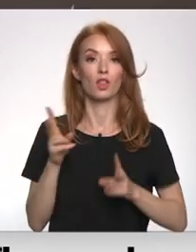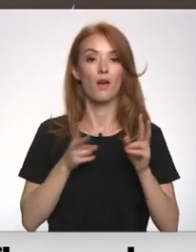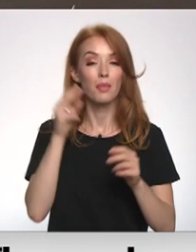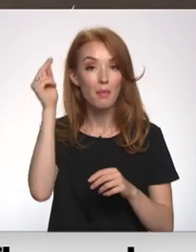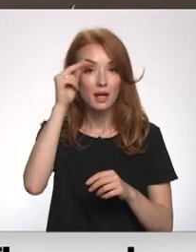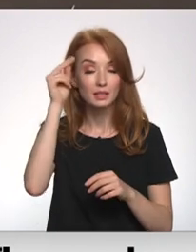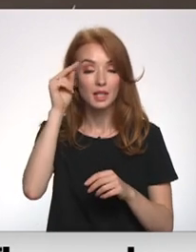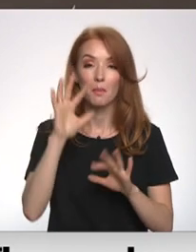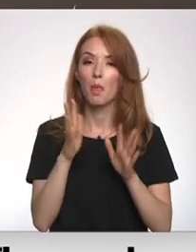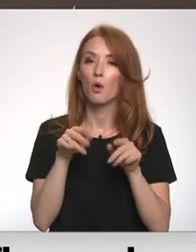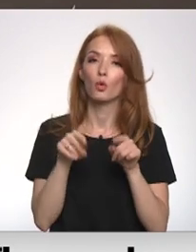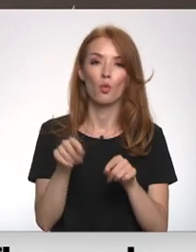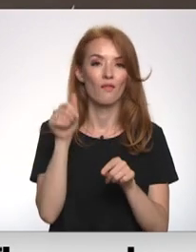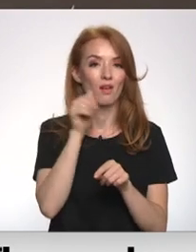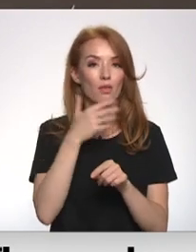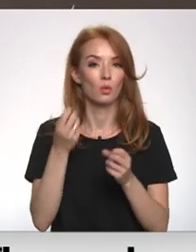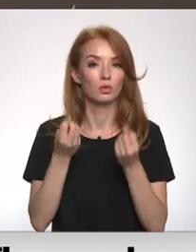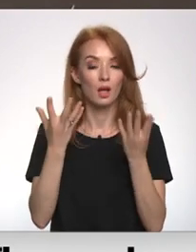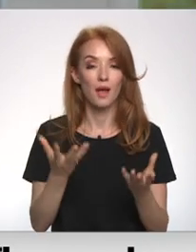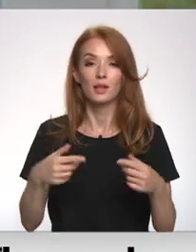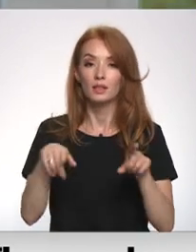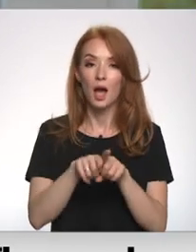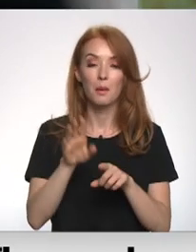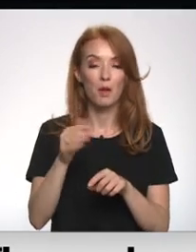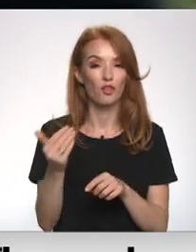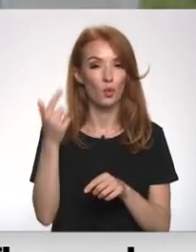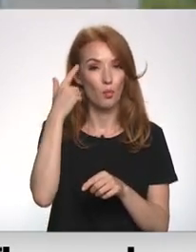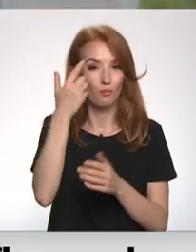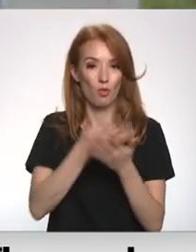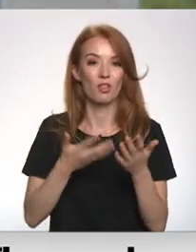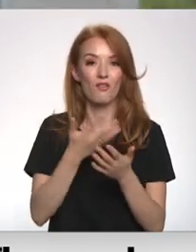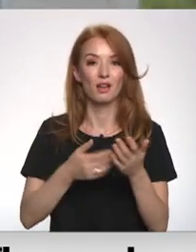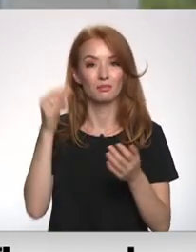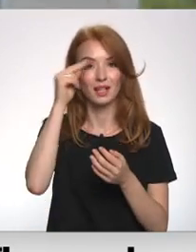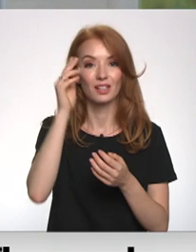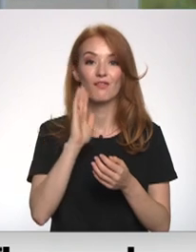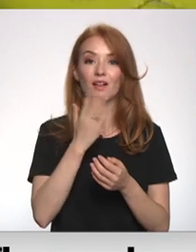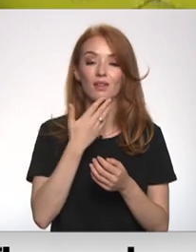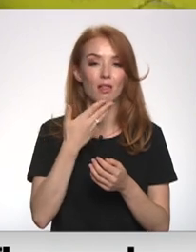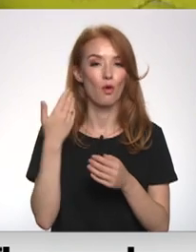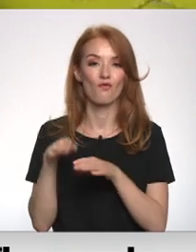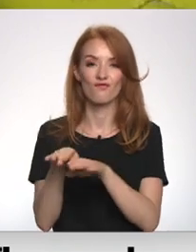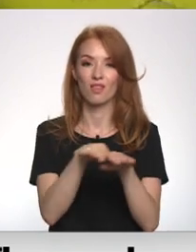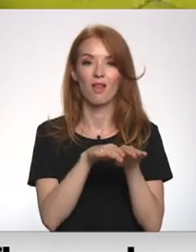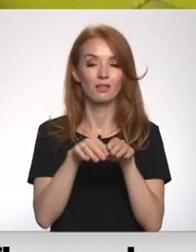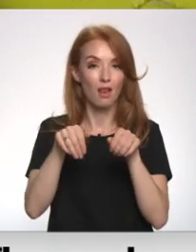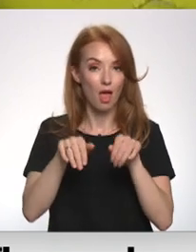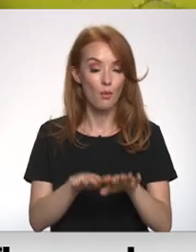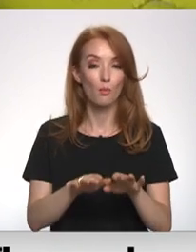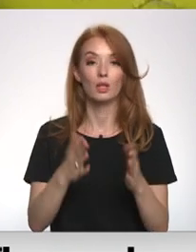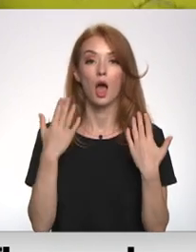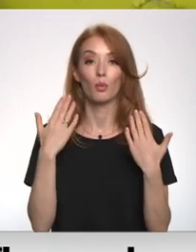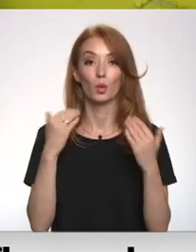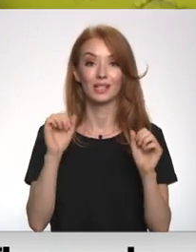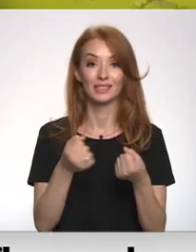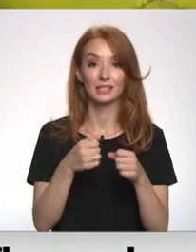skaidrības vēl nav. Un arī par bērnu motivāciju mācīties vasarā nav vienprātības. Atpūtu ziemā plānots pagarināt